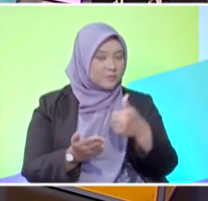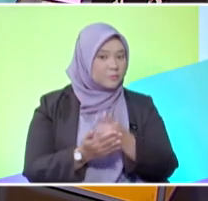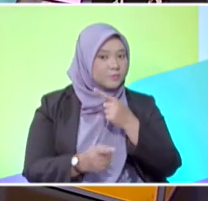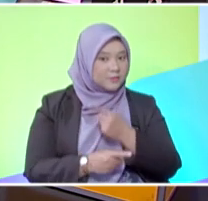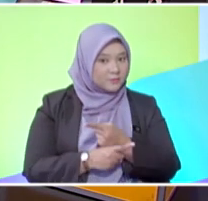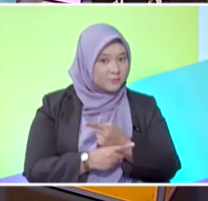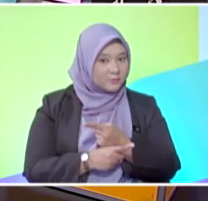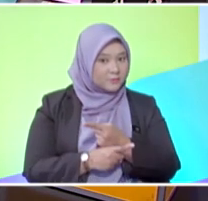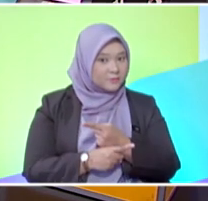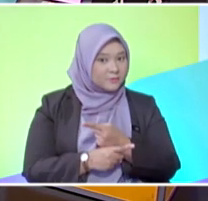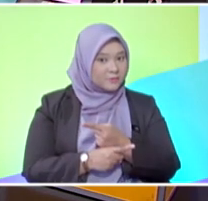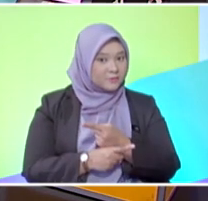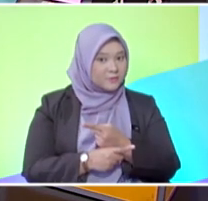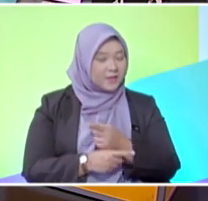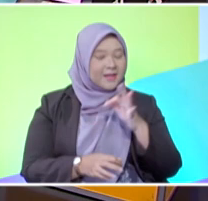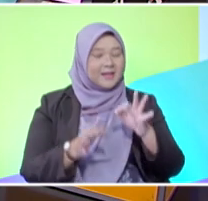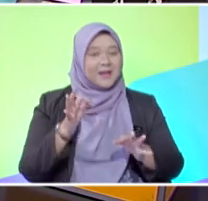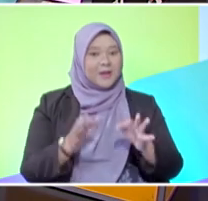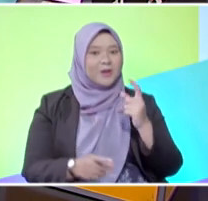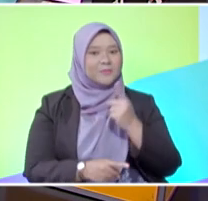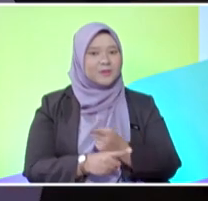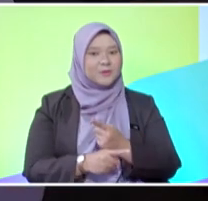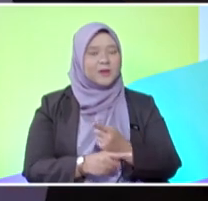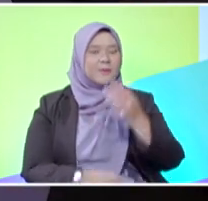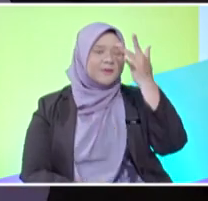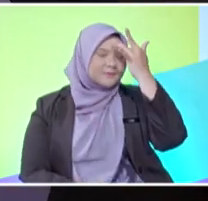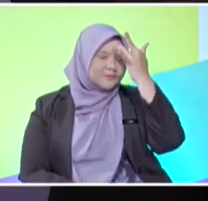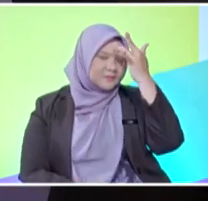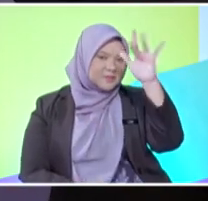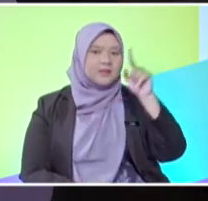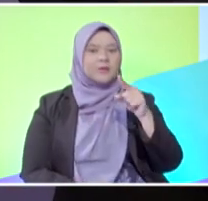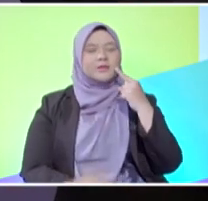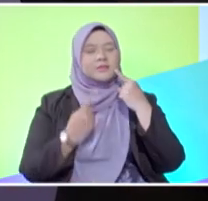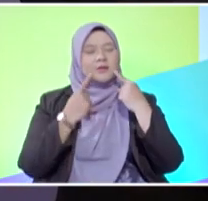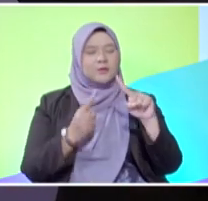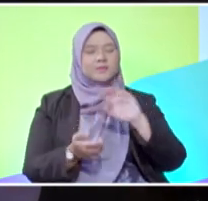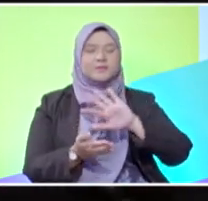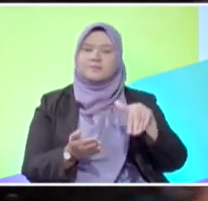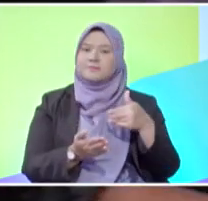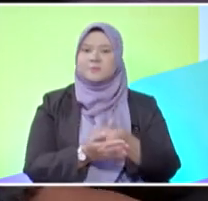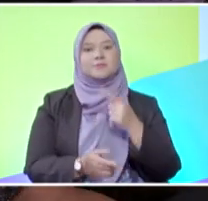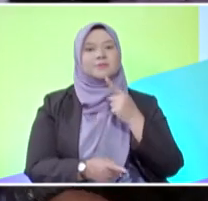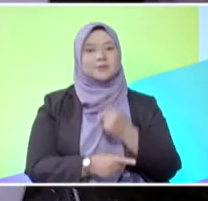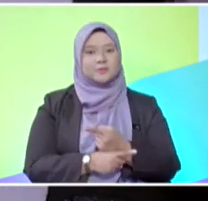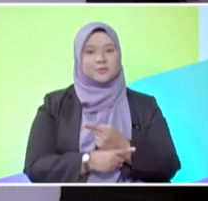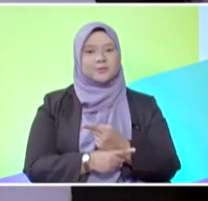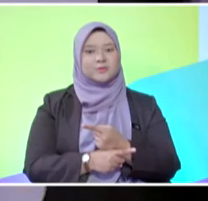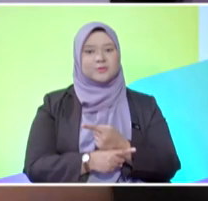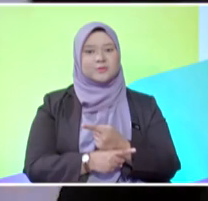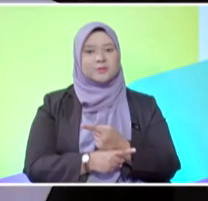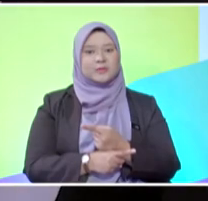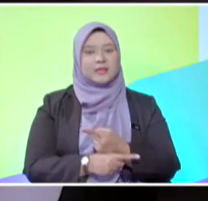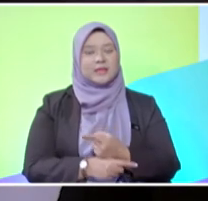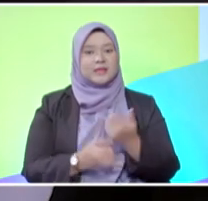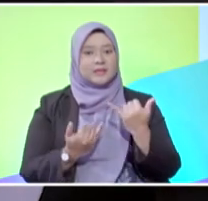betul ulah singa harimau makan tumbuhan Bali asah Sebutkan makan tumbuhan jagung